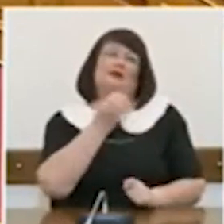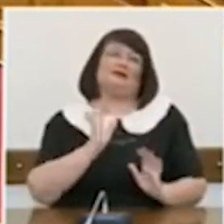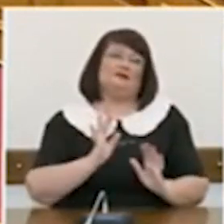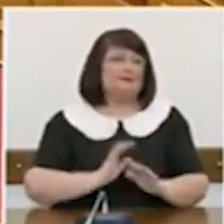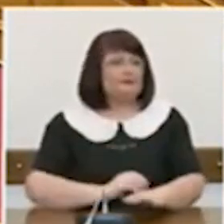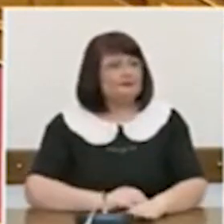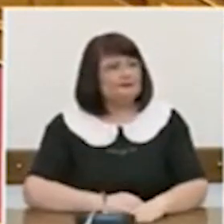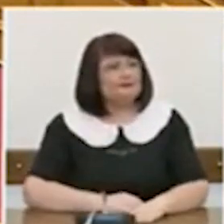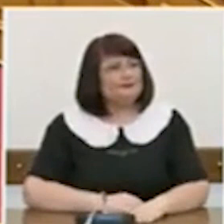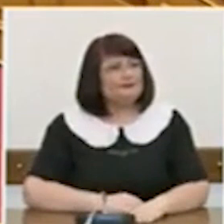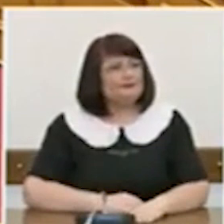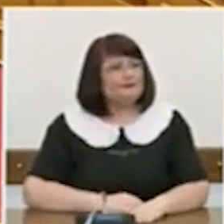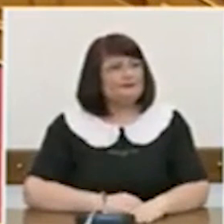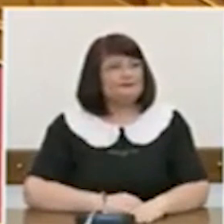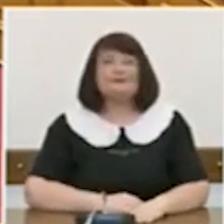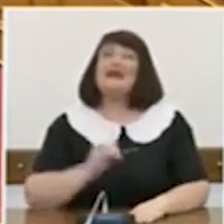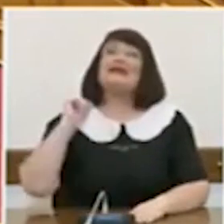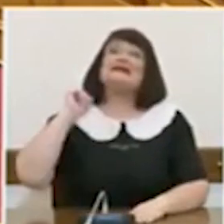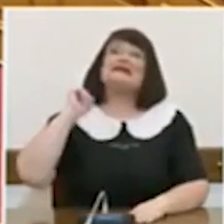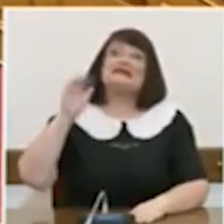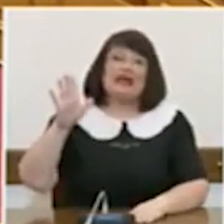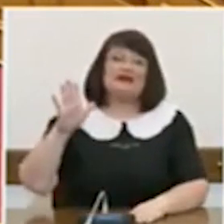Στο μυαλό των ξένων η κατάσταση είναι απελπιστική.